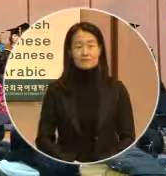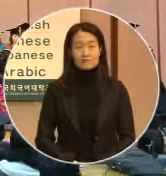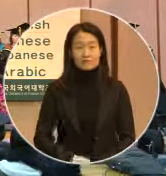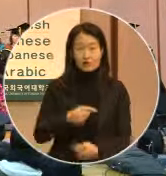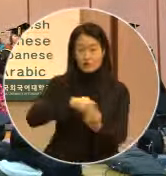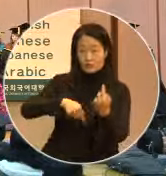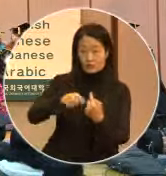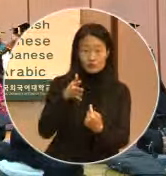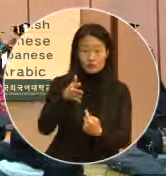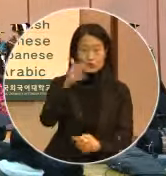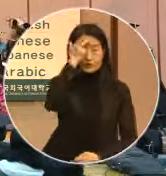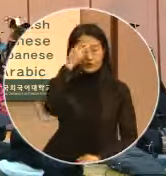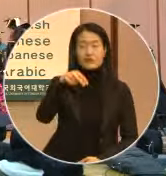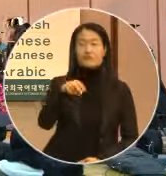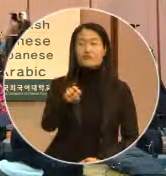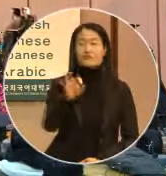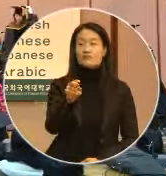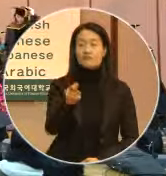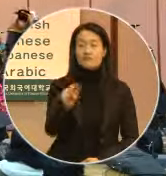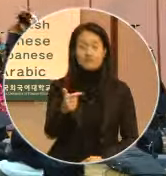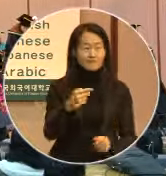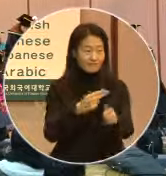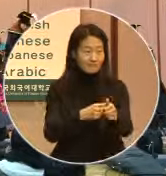경영 학부장 최서연 교수님.